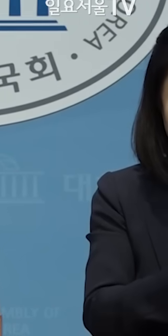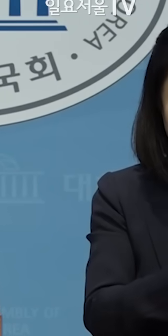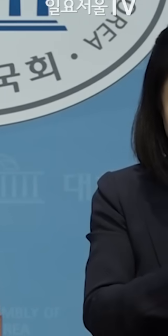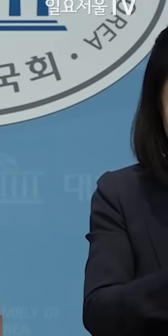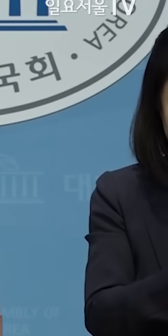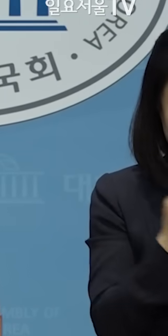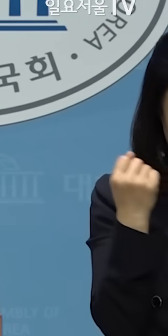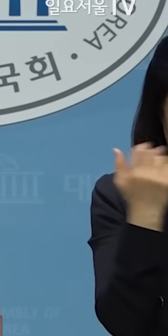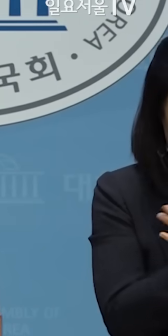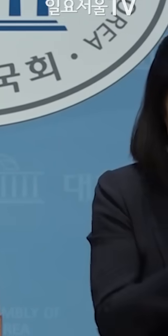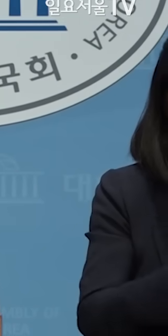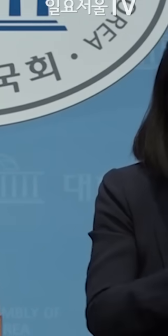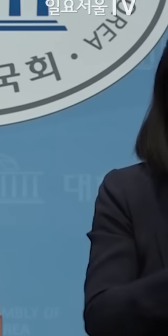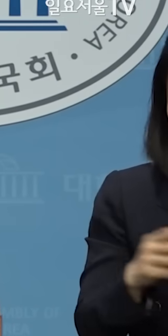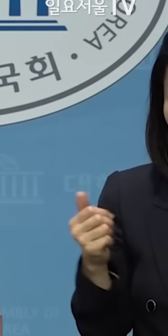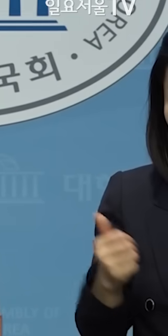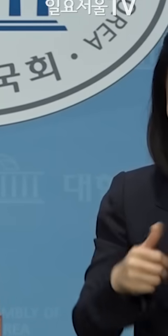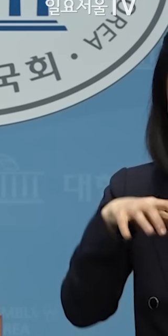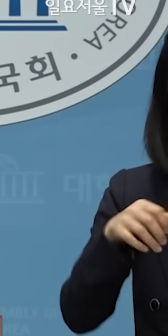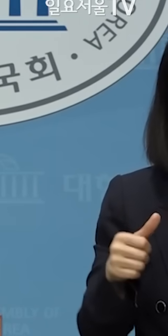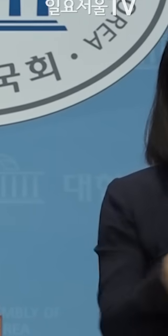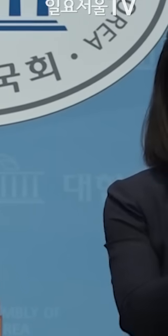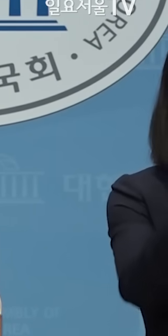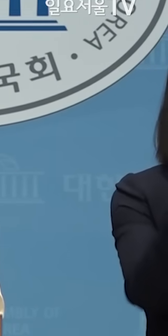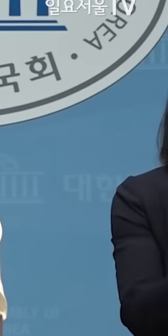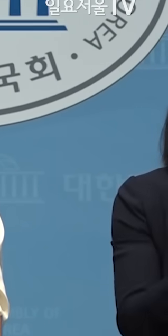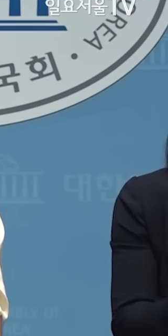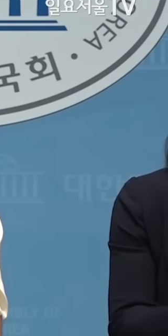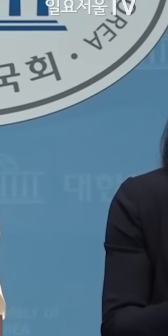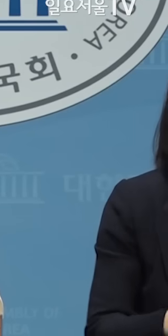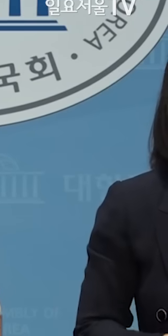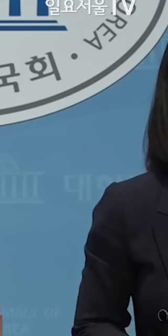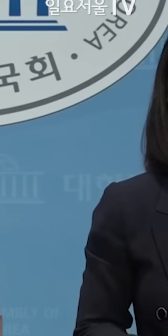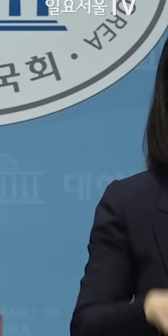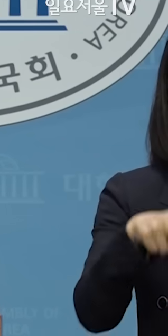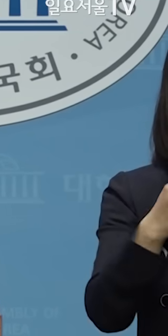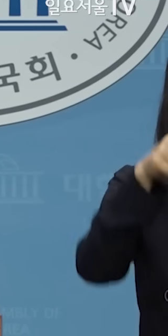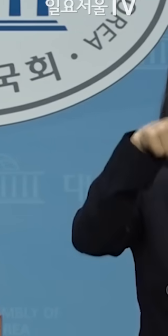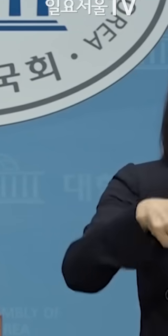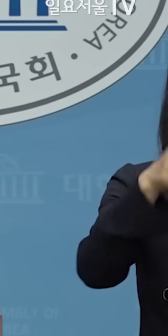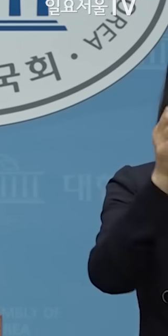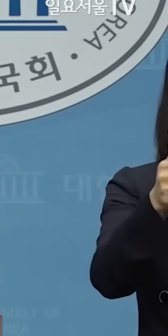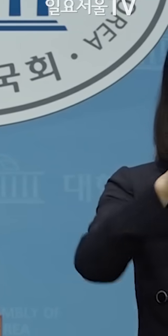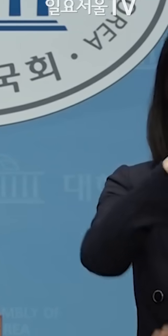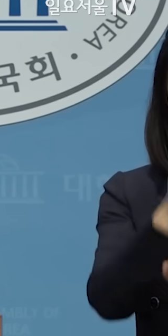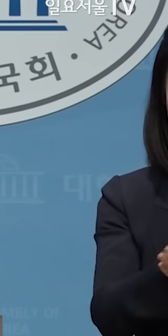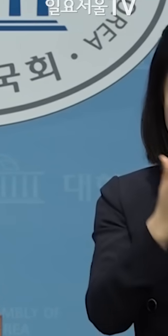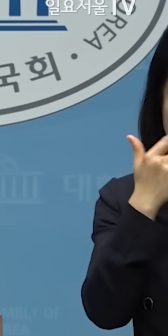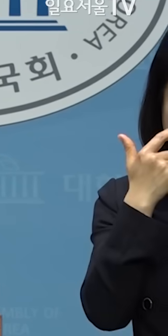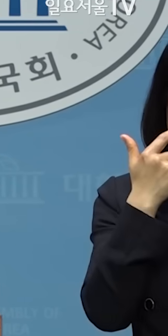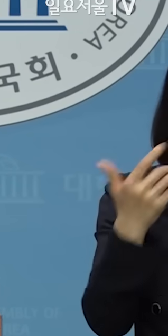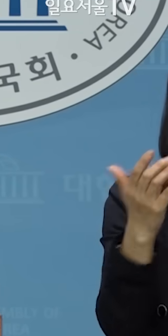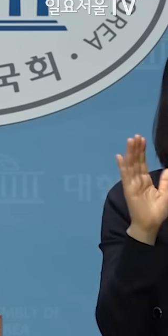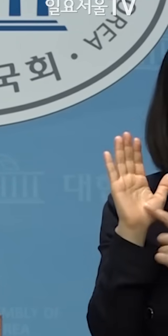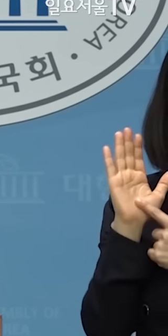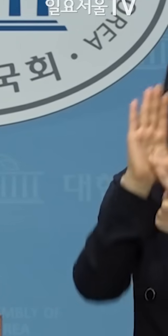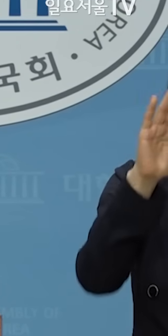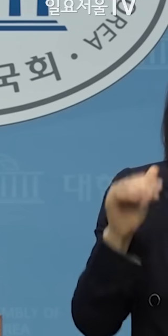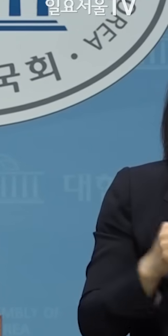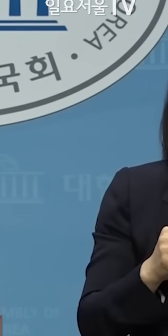위해 국회를 세탁소로 활용해서는 안됩니다 조국 대표의 혐의는 이미 명명백백하게